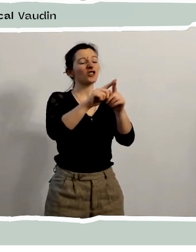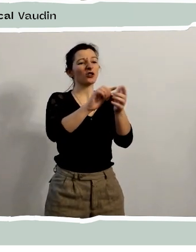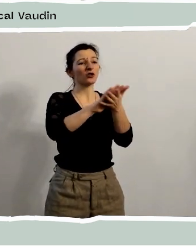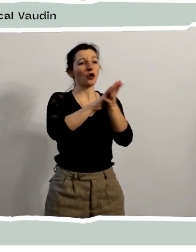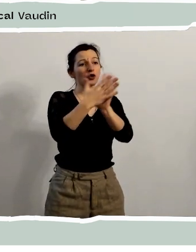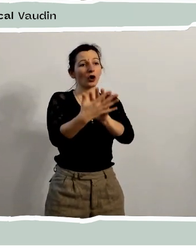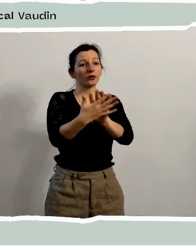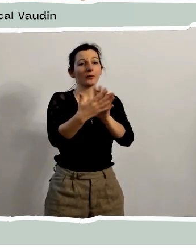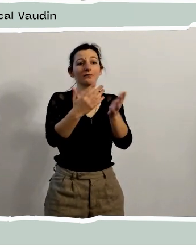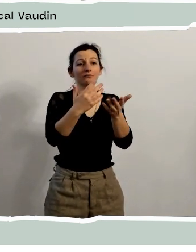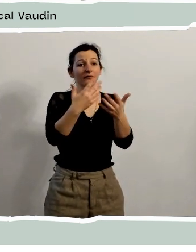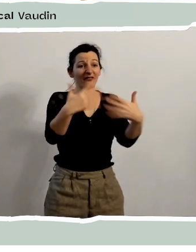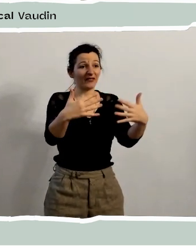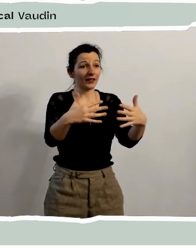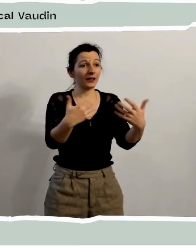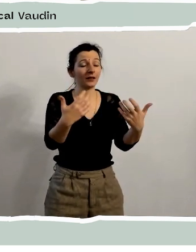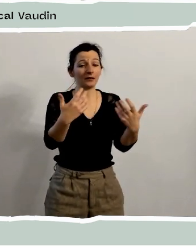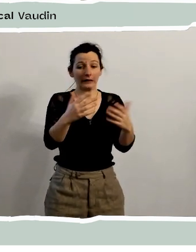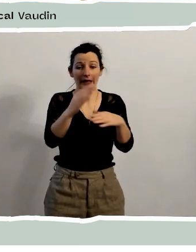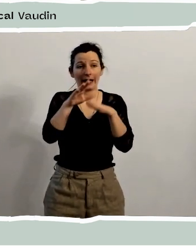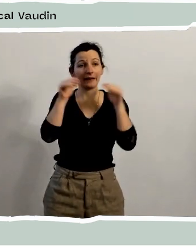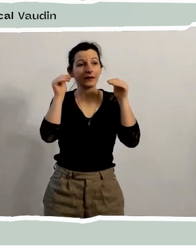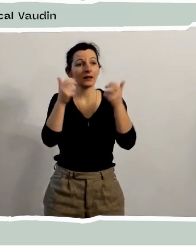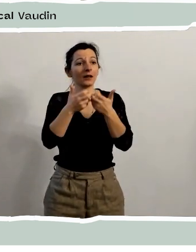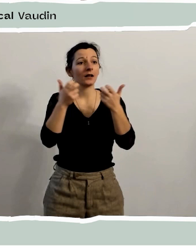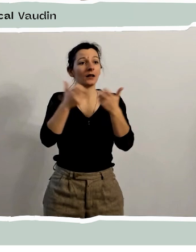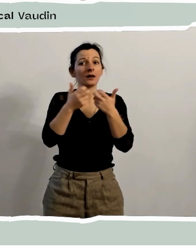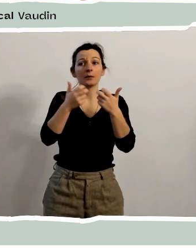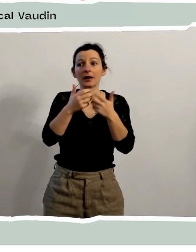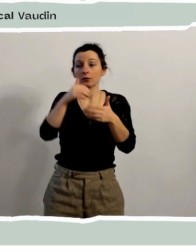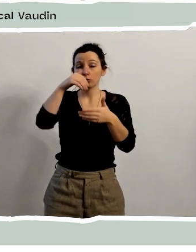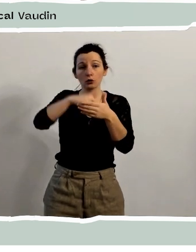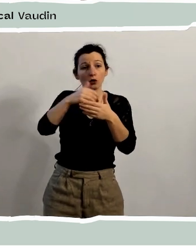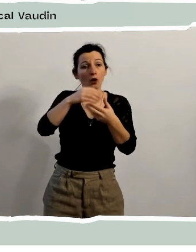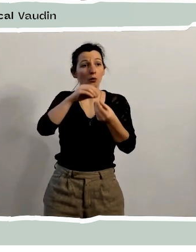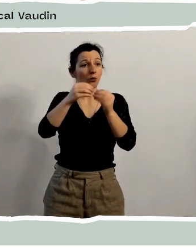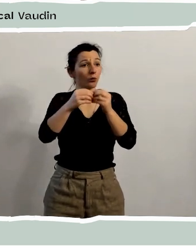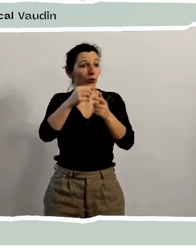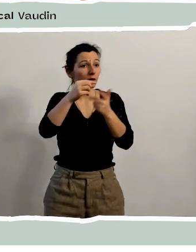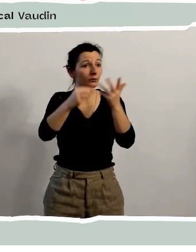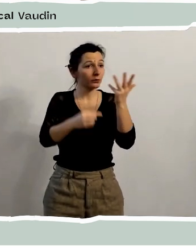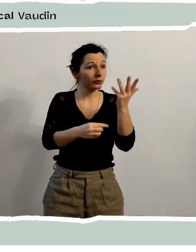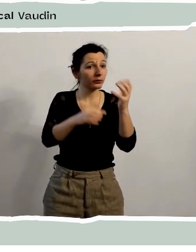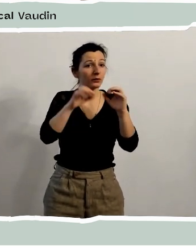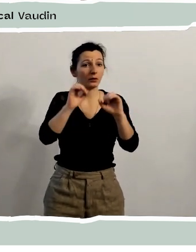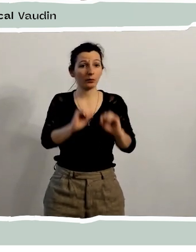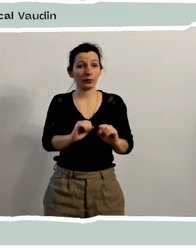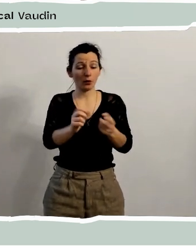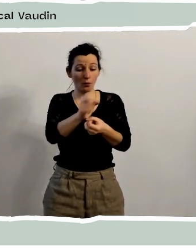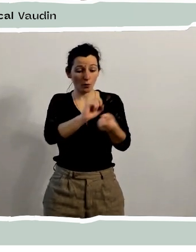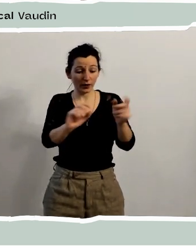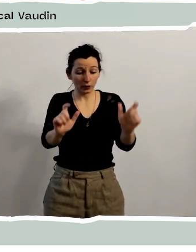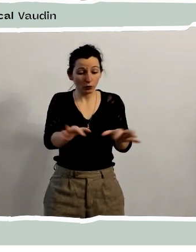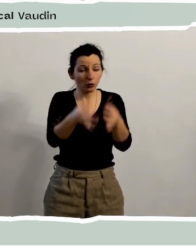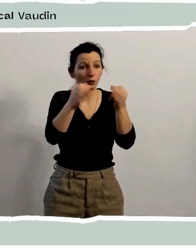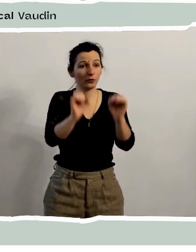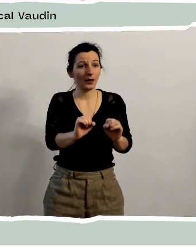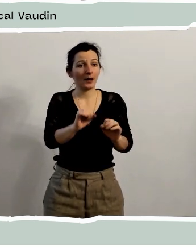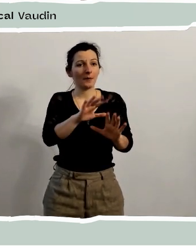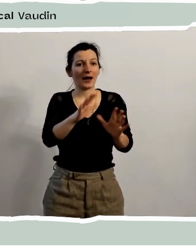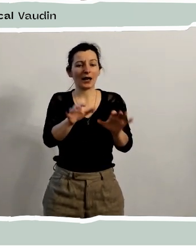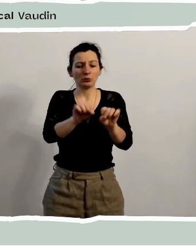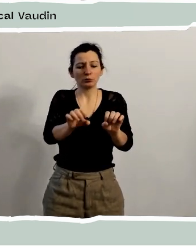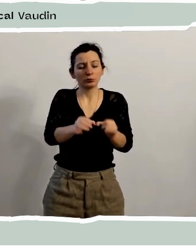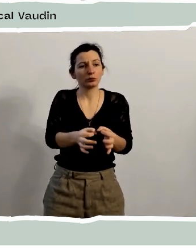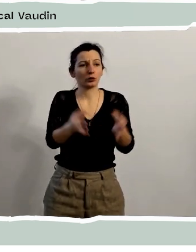parlé tout à l'heure, les parabènes. Et d'autres, mais y compris des bisphénols, qui sont dans ces produits, dans ces aliments ultra